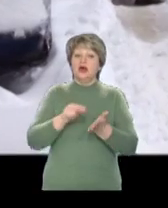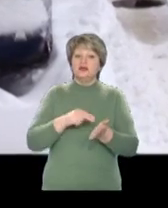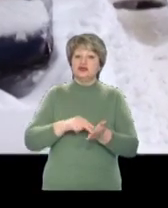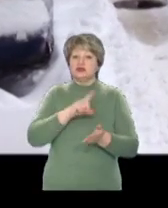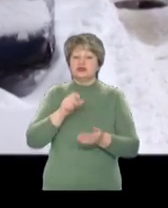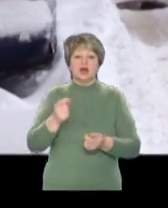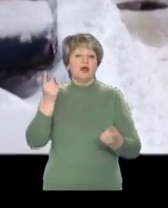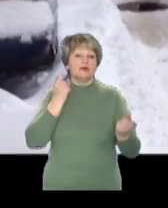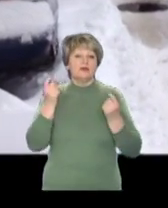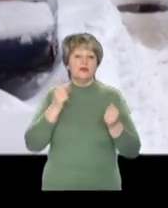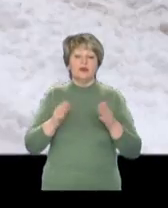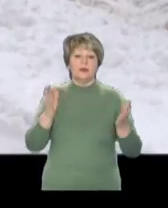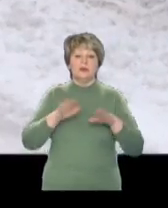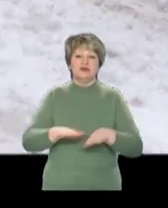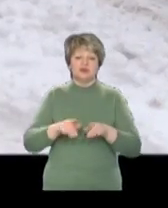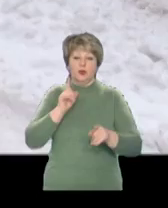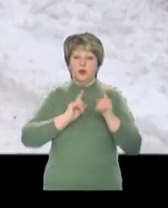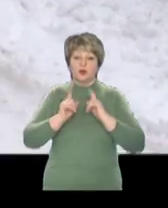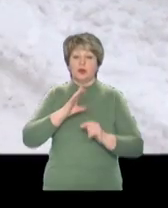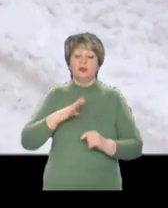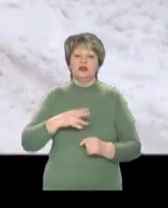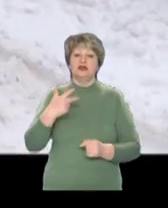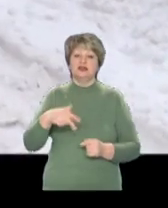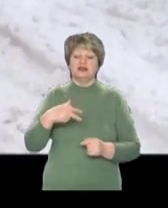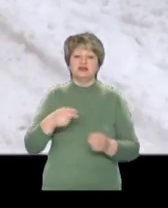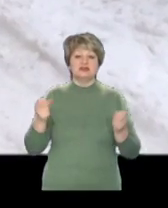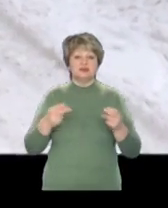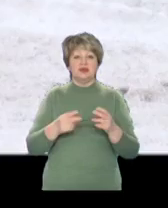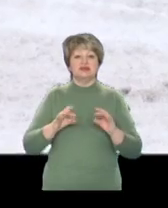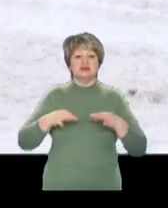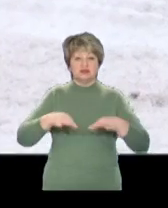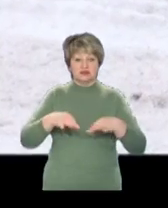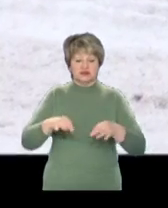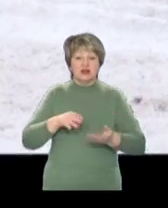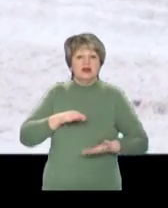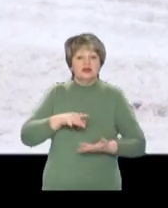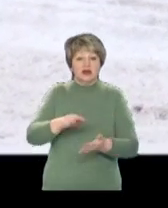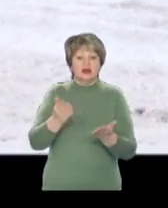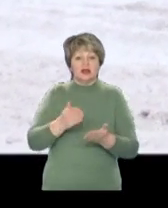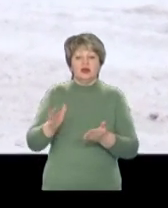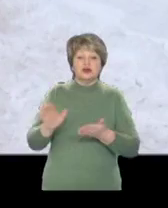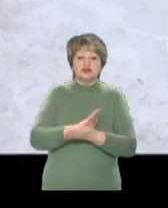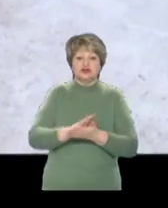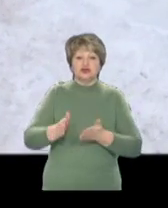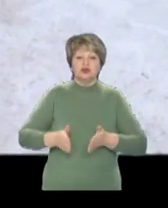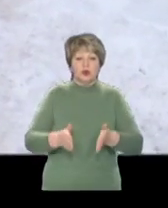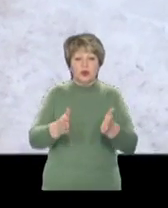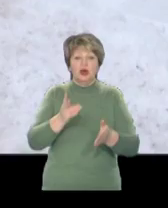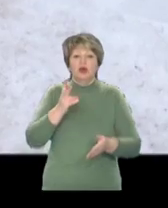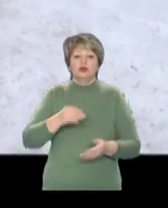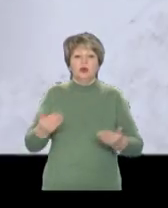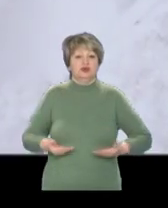У Черкасах, за інформацією міської ради, в пік негоди працювало 30 одиниць спецтехніки, зокрема тракторів, які розчищали дороги. Але